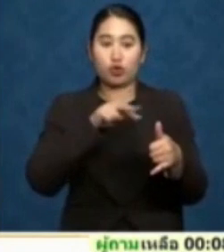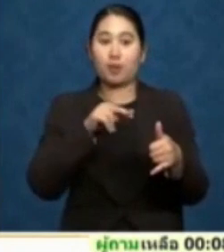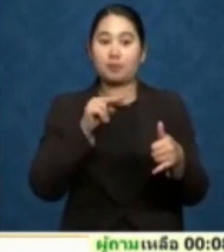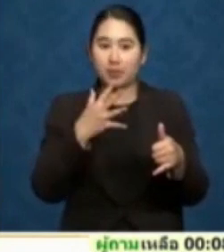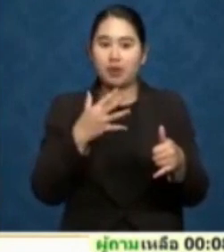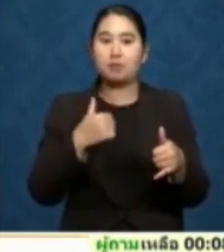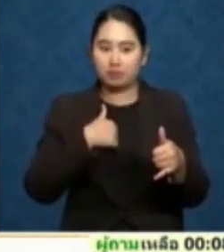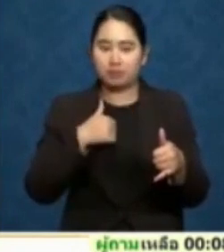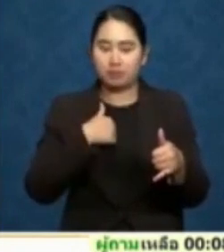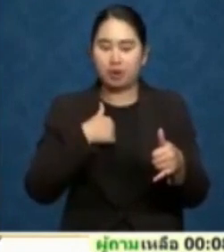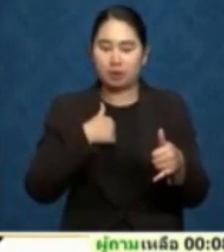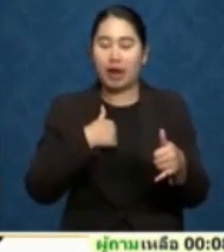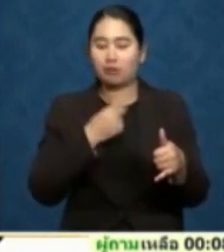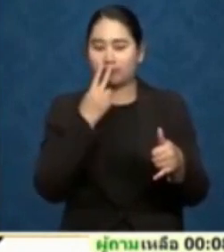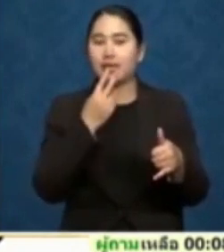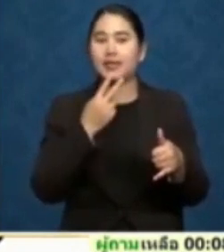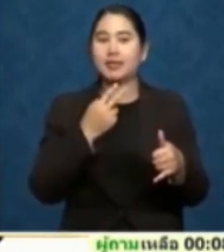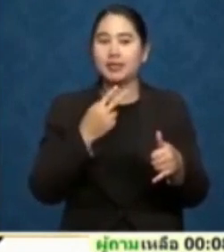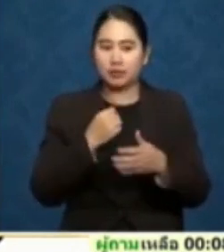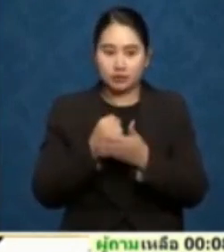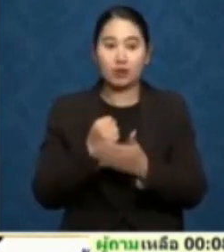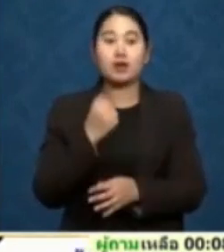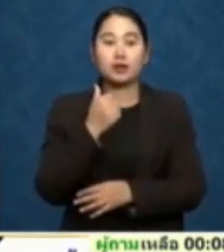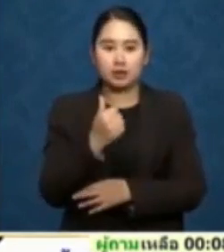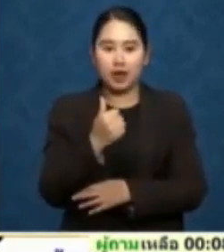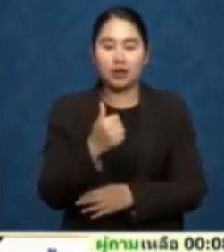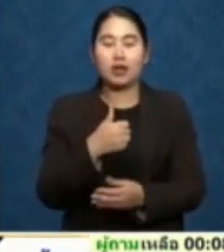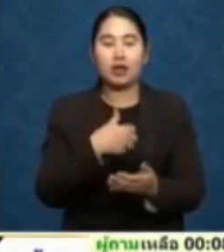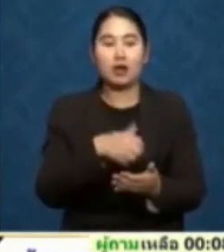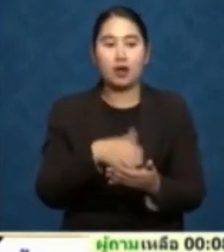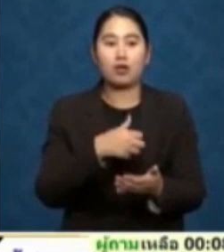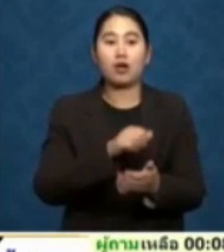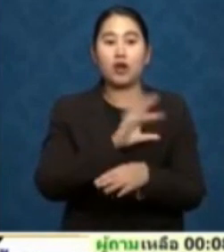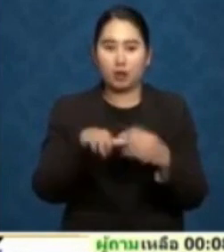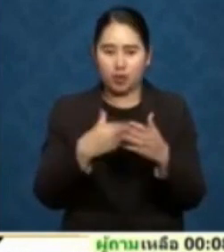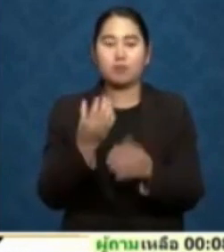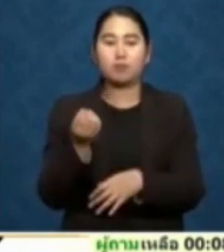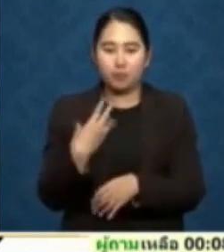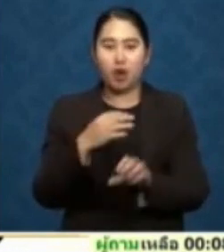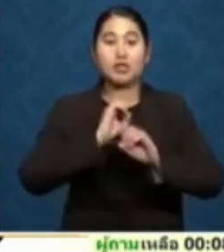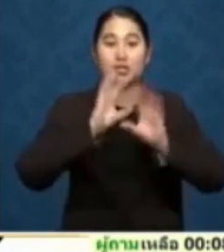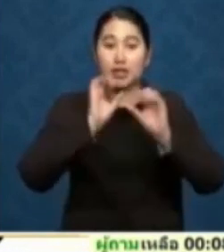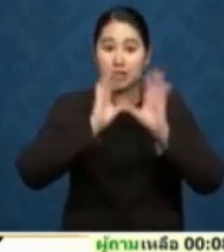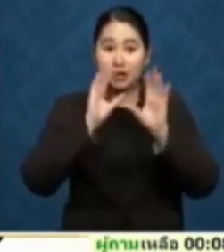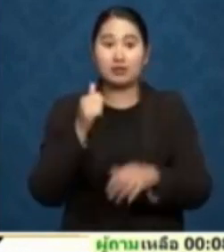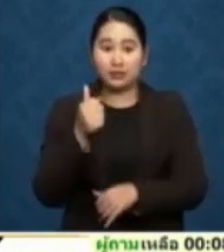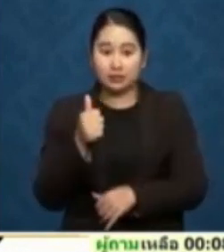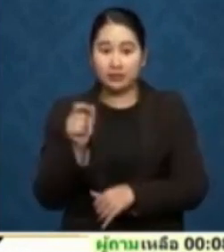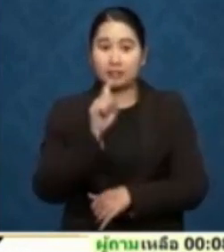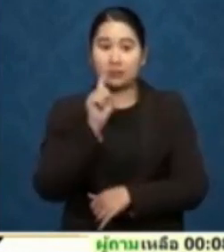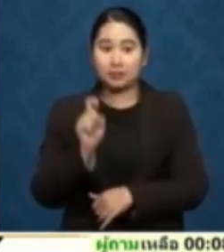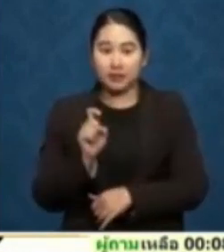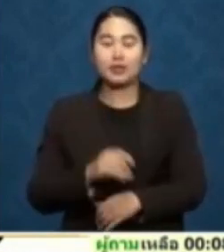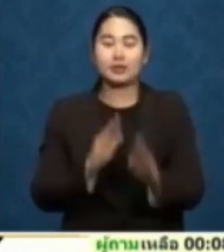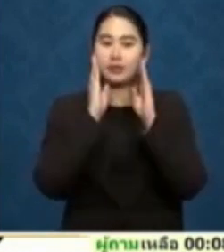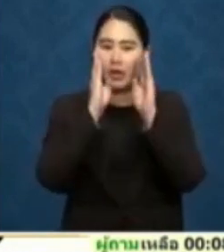ำเนินการให้นะครับสิ่งต่างๆเหล่านี้เนี่ยผมว่าเอาให้ชัดๆไปเลยนะครับว่าเราตั้งใจอยากจะ